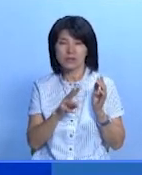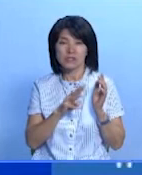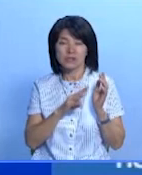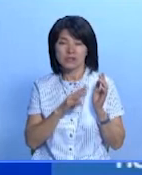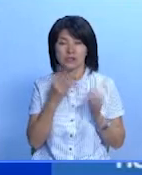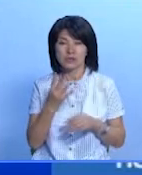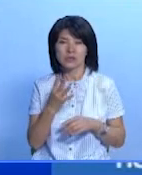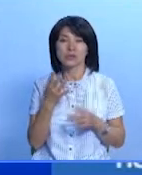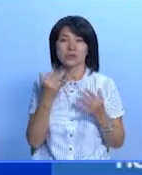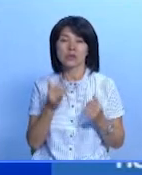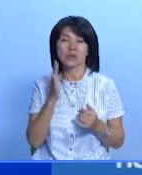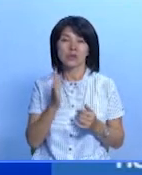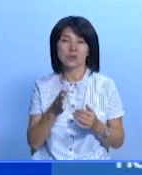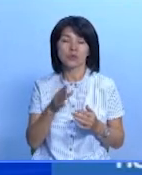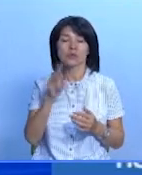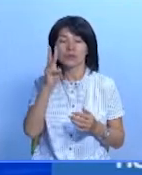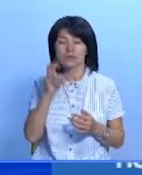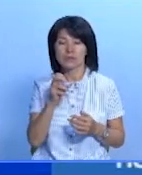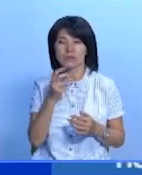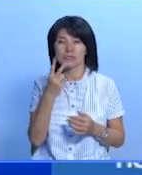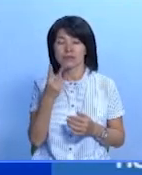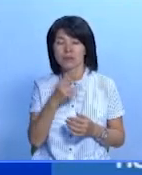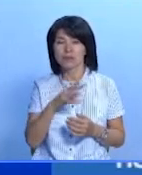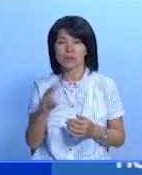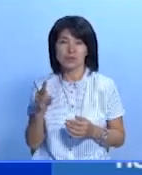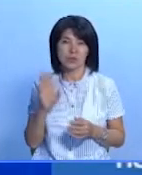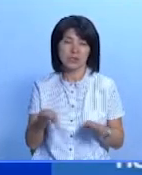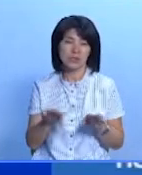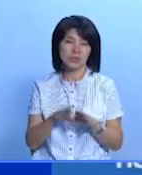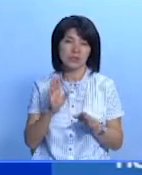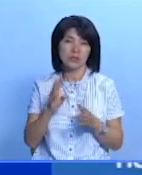көрсеткіш көлеміне дейін айыппұл немесе 10 жылға дейін бас бостандығынан айыру қарастырылған.